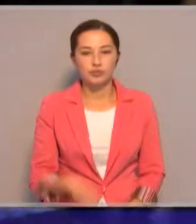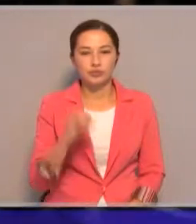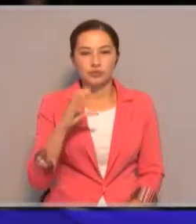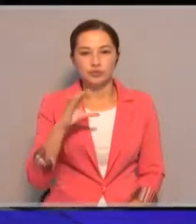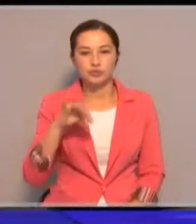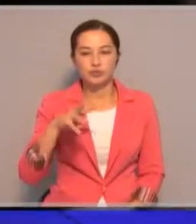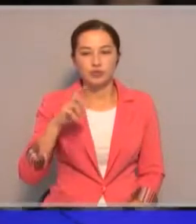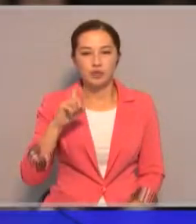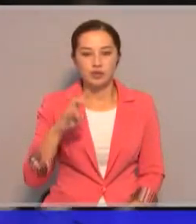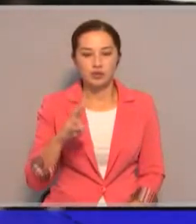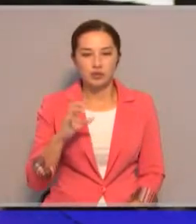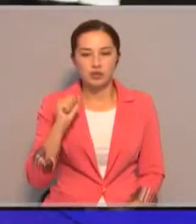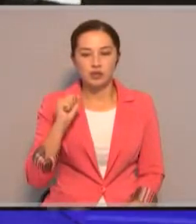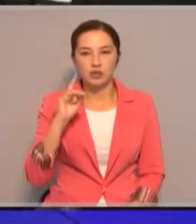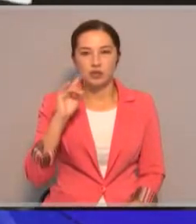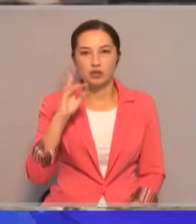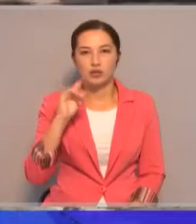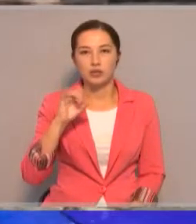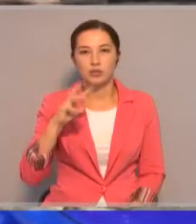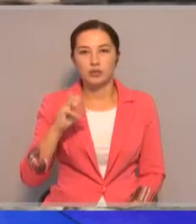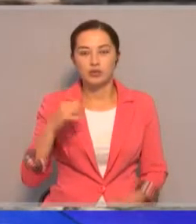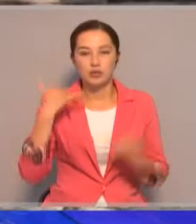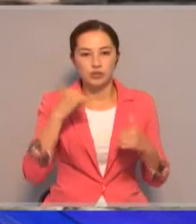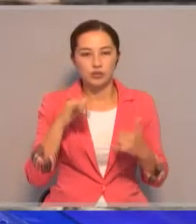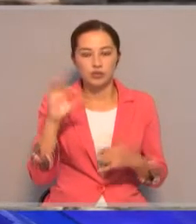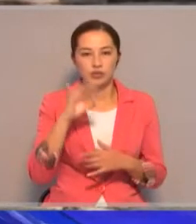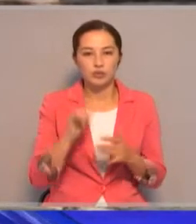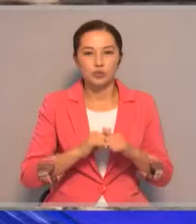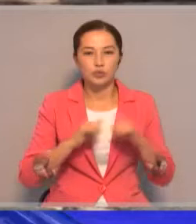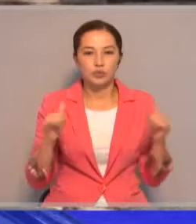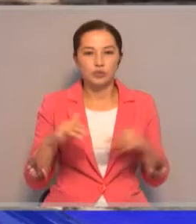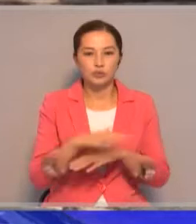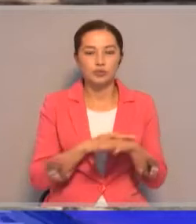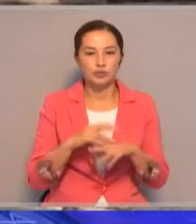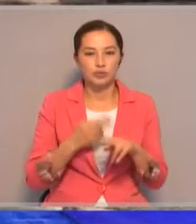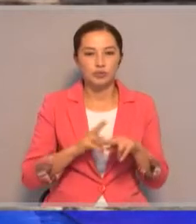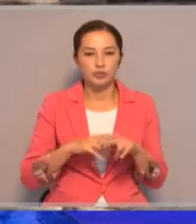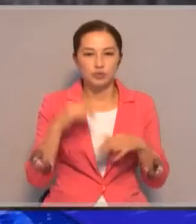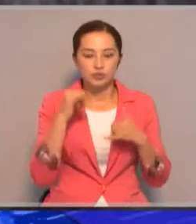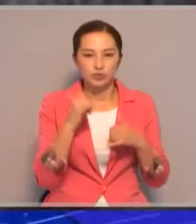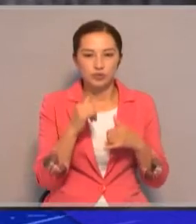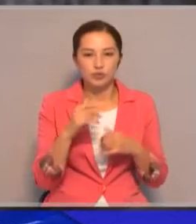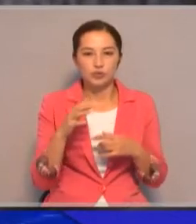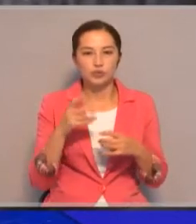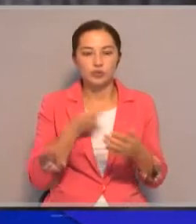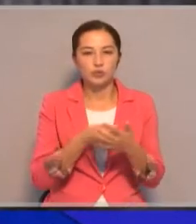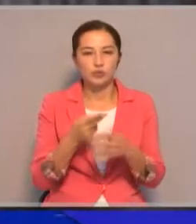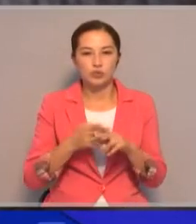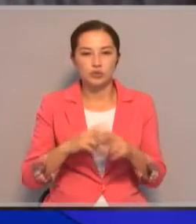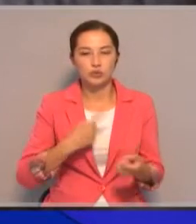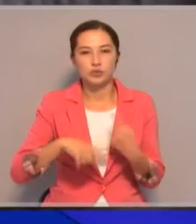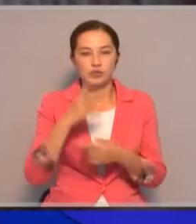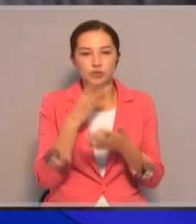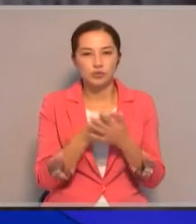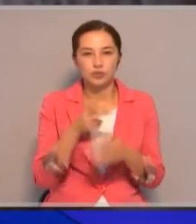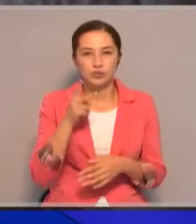Есімхан тұратын Сарқырама ауылы мал басын көбейтіп, төрттілікті түлетуге жайлы мекен. Мал асырап жан баққан жеке кәсіп иесі